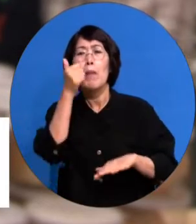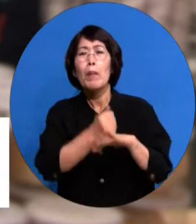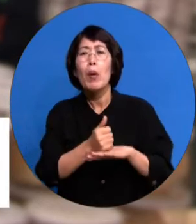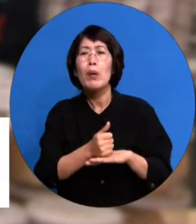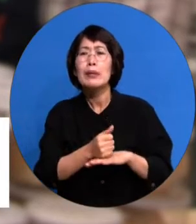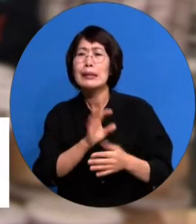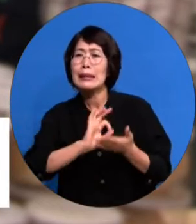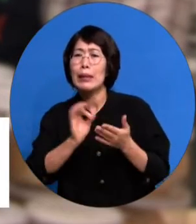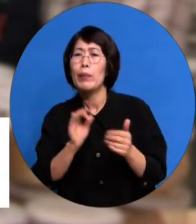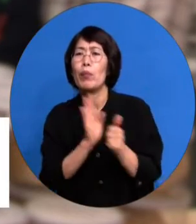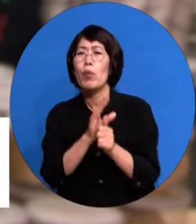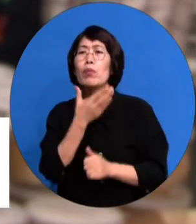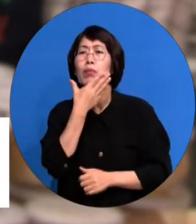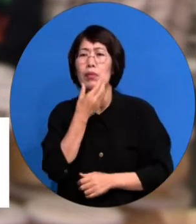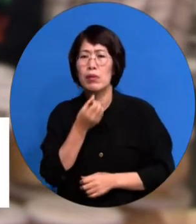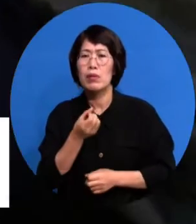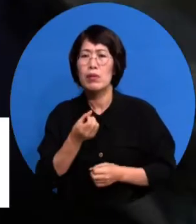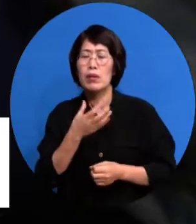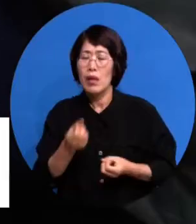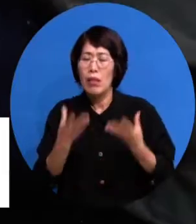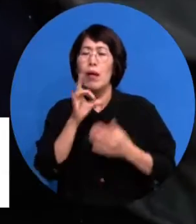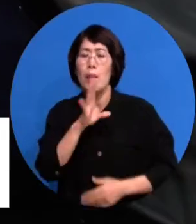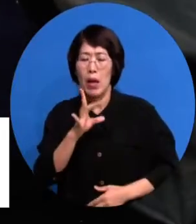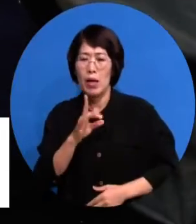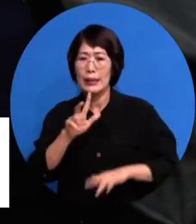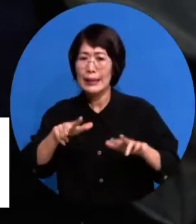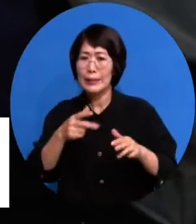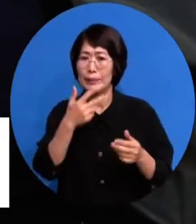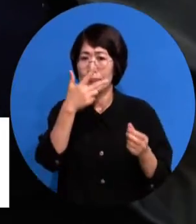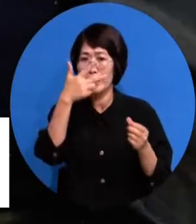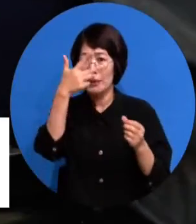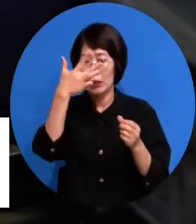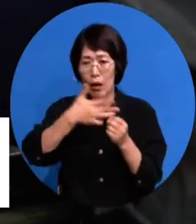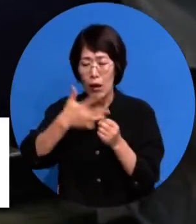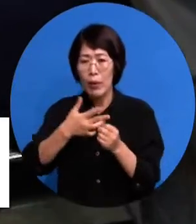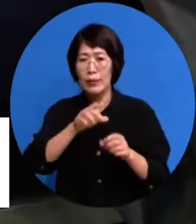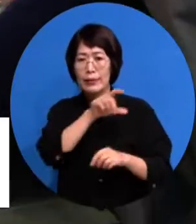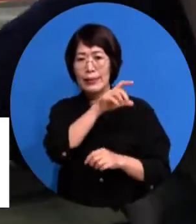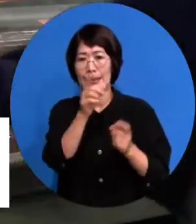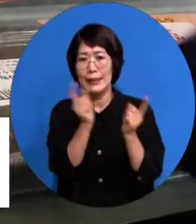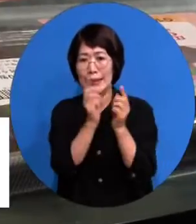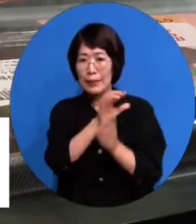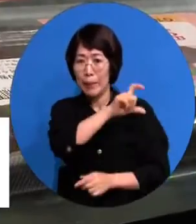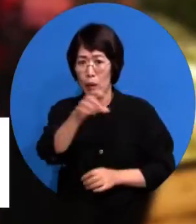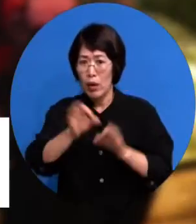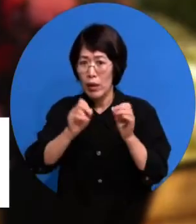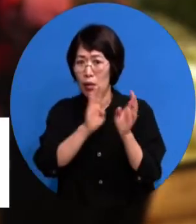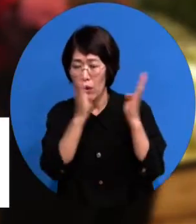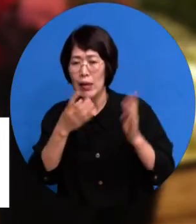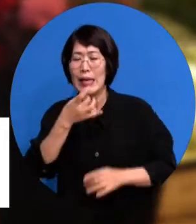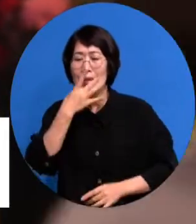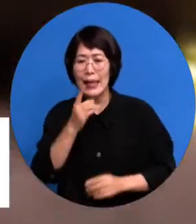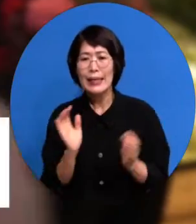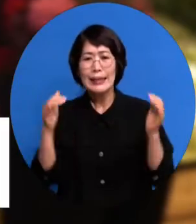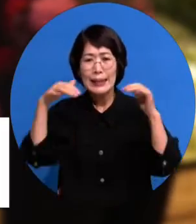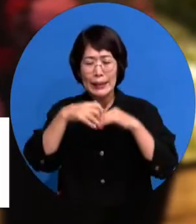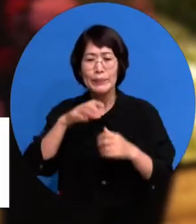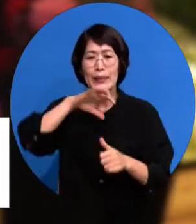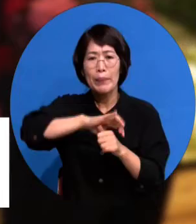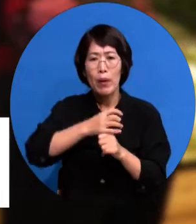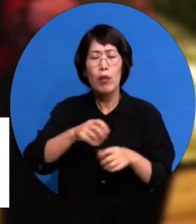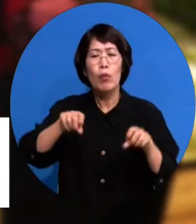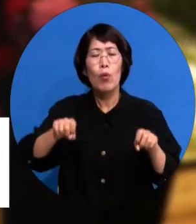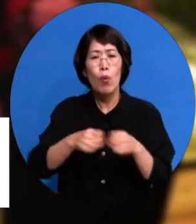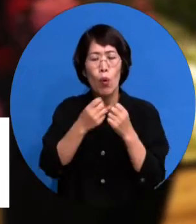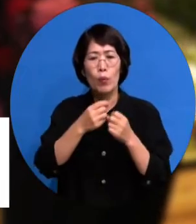앞서 지난 5월까지 전라남도는 8차례의 직거래 장터를 열어 쌀뿐만 아니라 김치, 버섯,